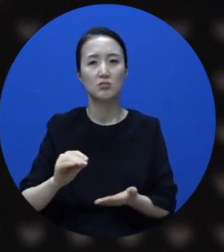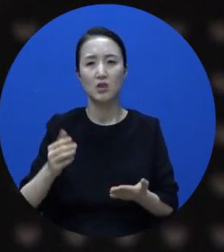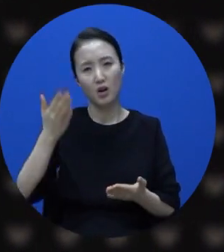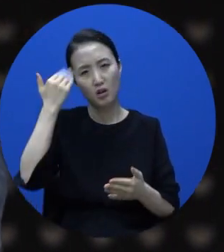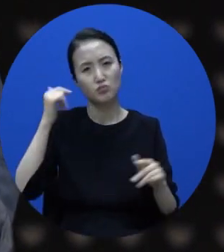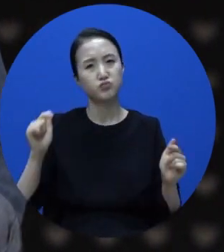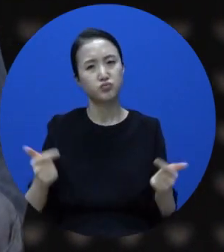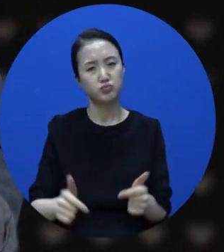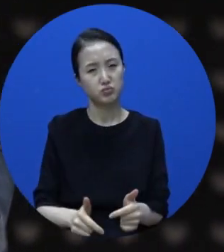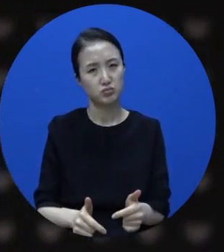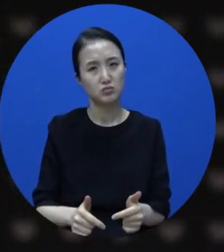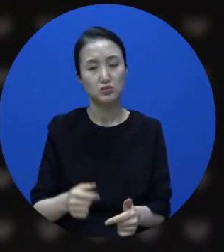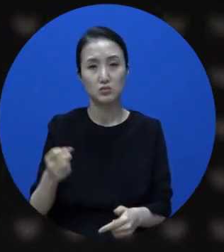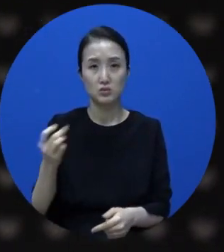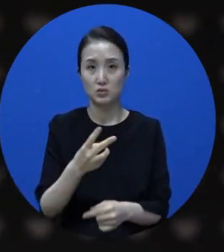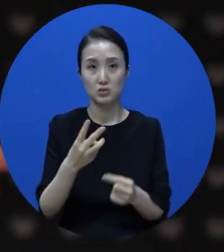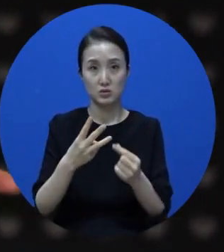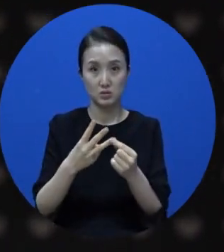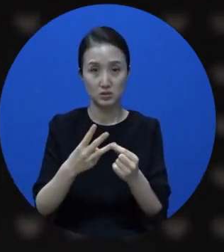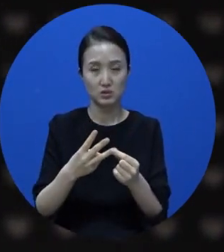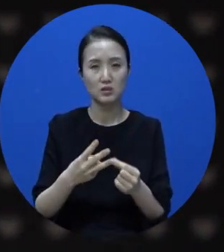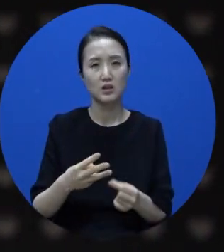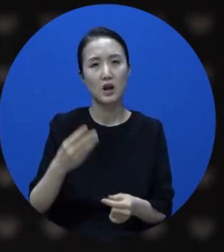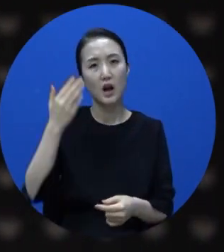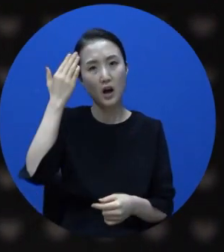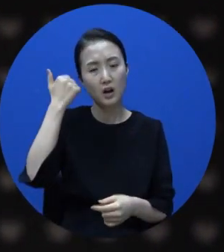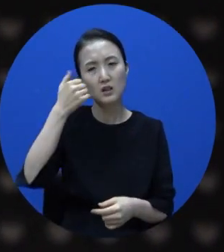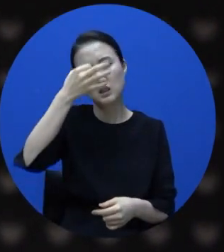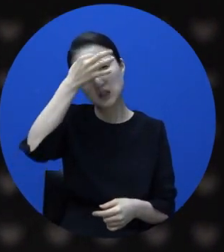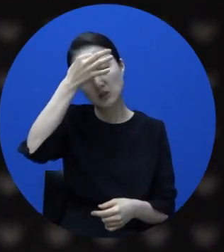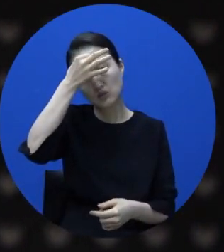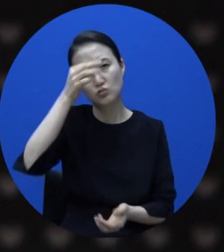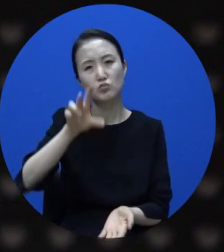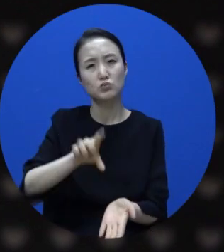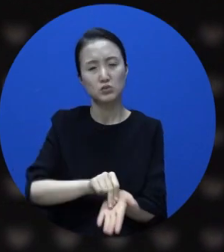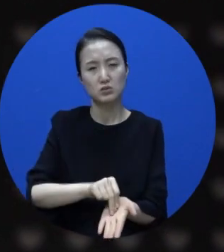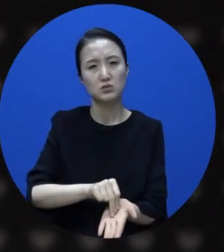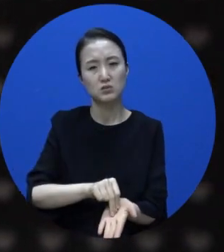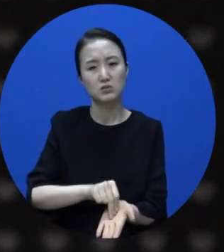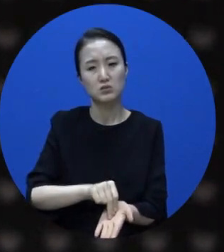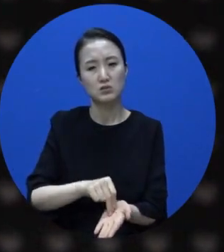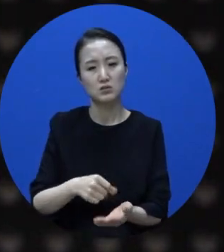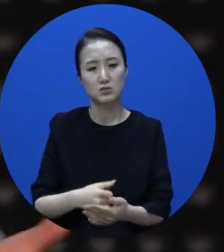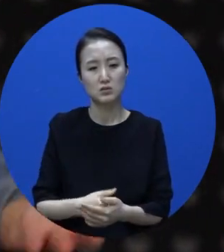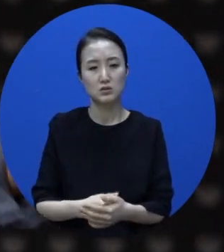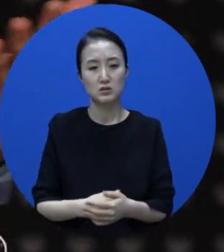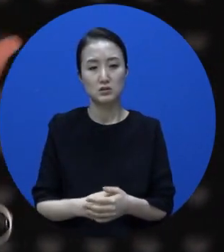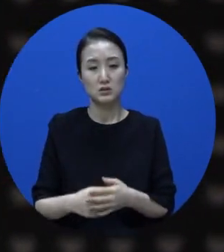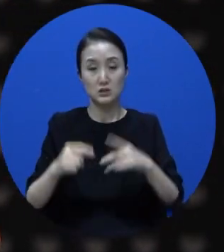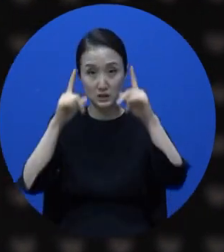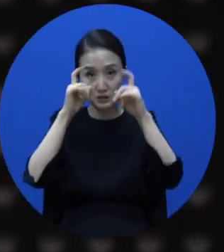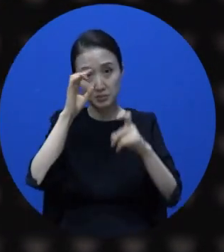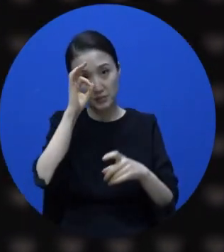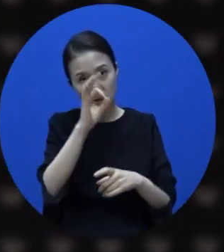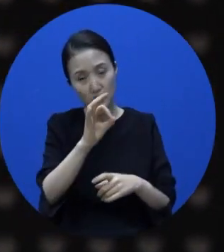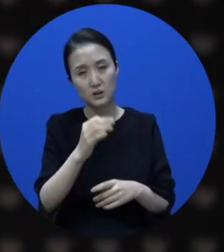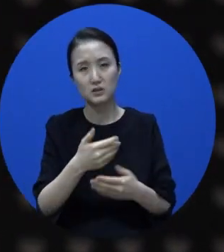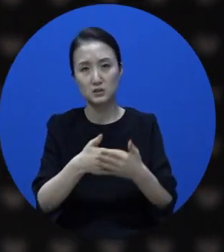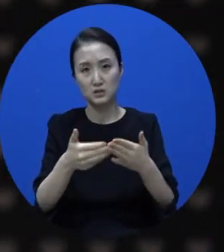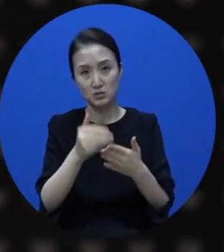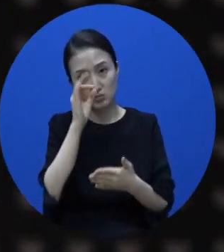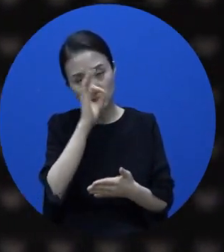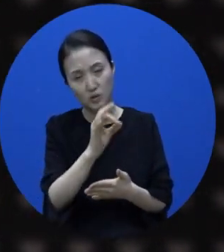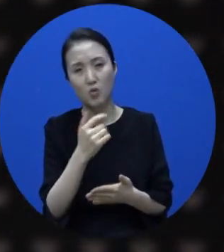그리고 마지막으로 다섯번째 는 아마도 기술적 요인 이다 왜냐하면 그 모든 것들을 기계로 대체하는